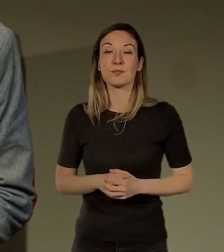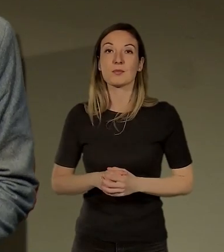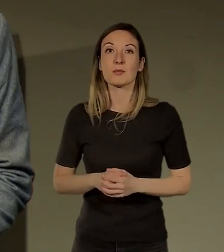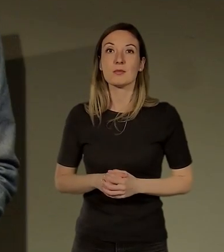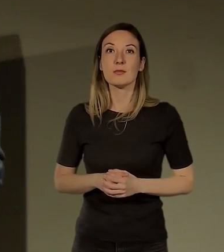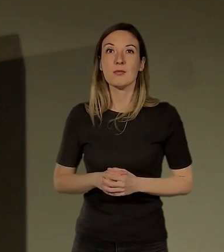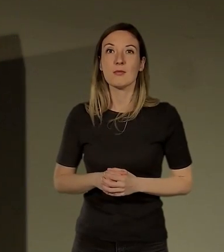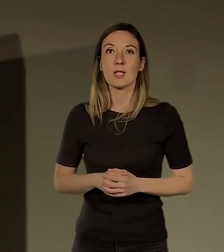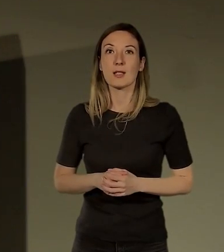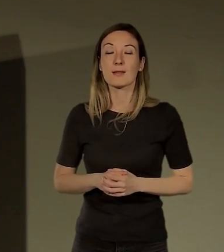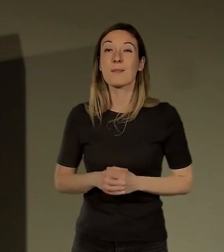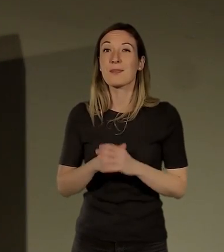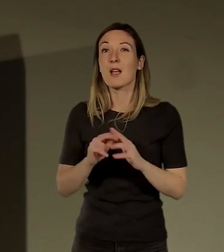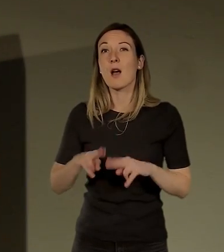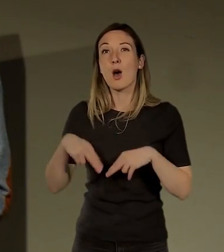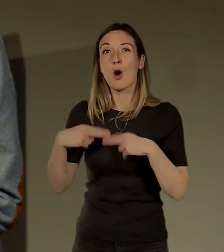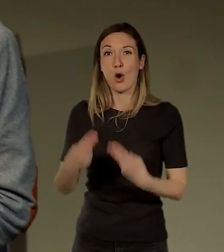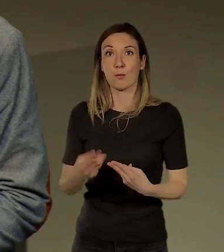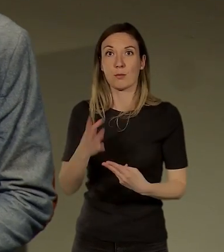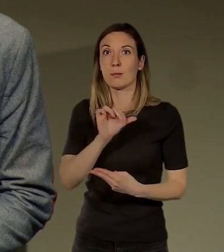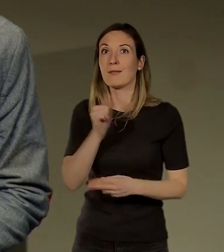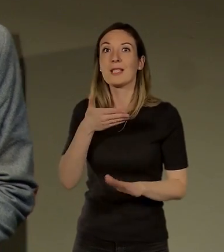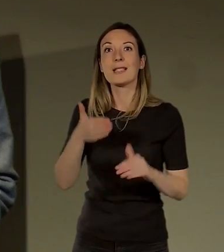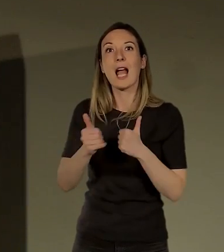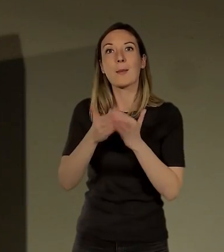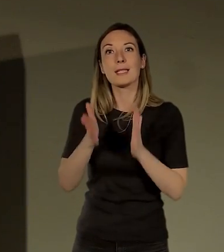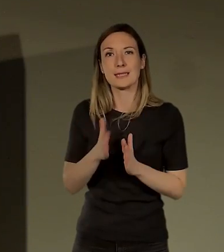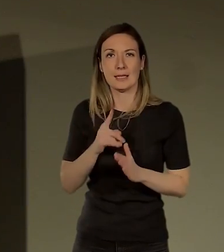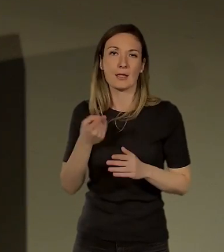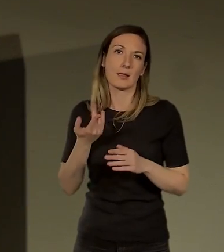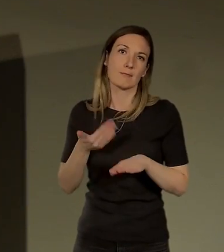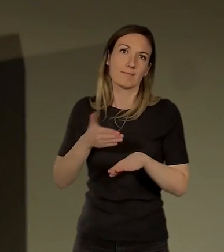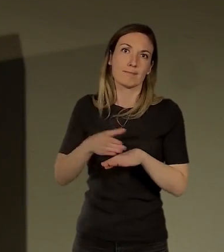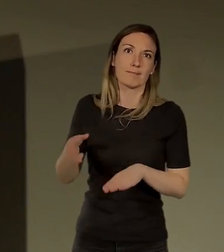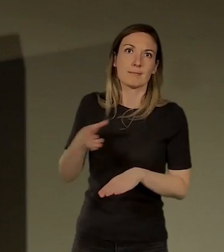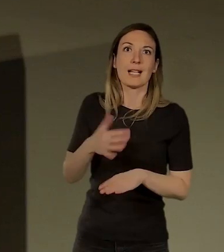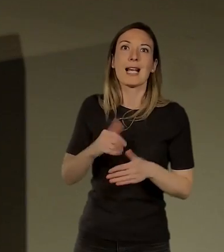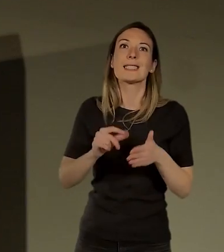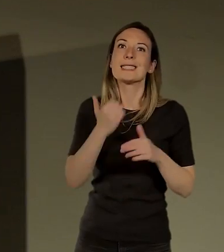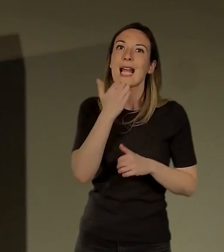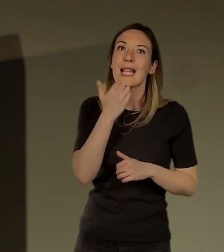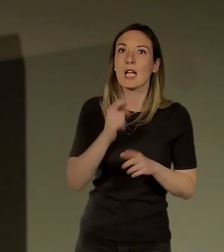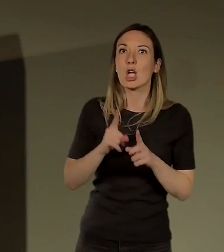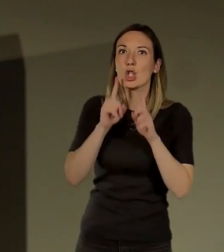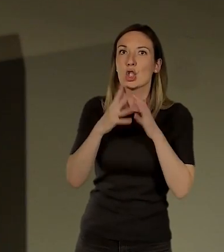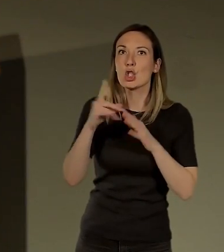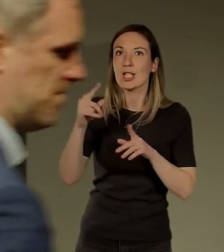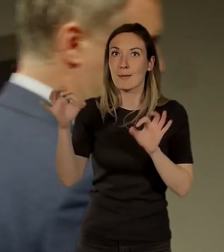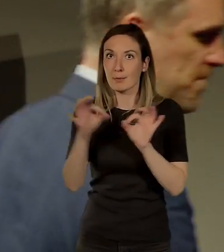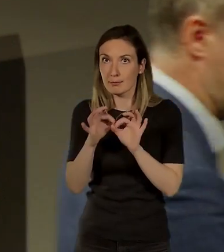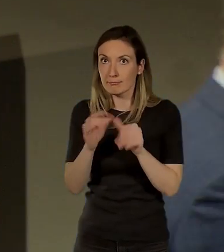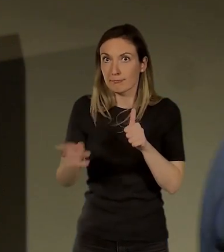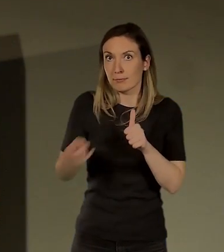bych pozval pana prvního náměstka primátora pro oblast dopravy Zdeňka Hřiba a pana náměstka